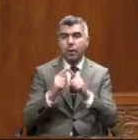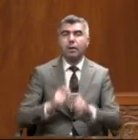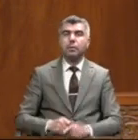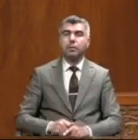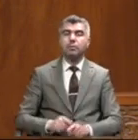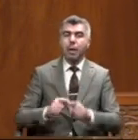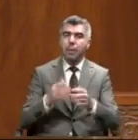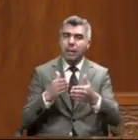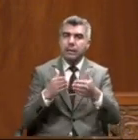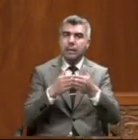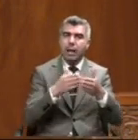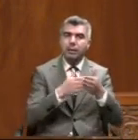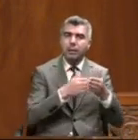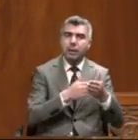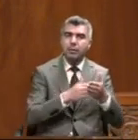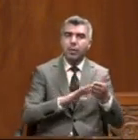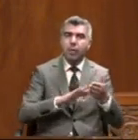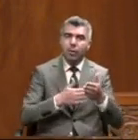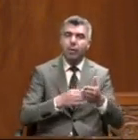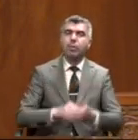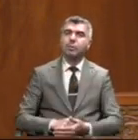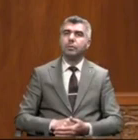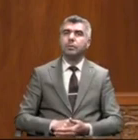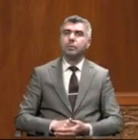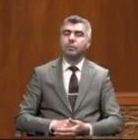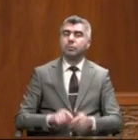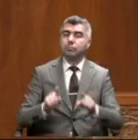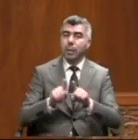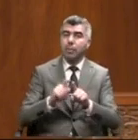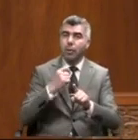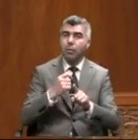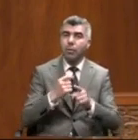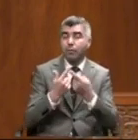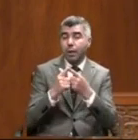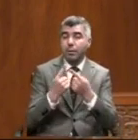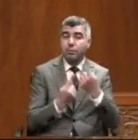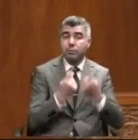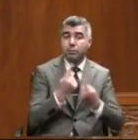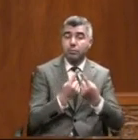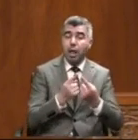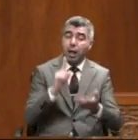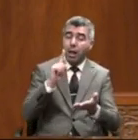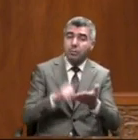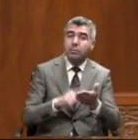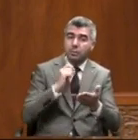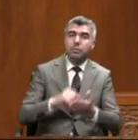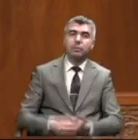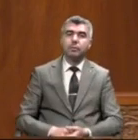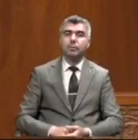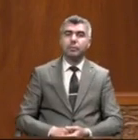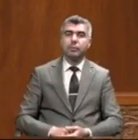التحديات التي صارت مفروضه علينا سواء